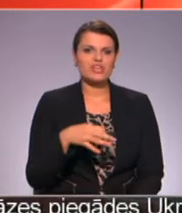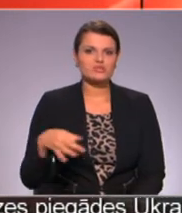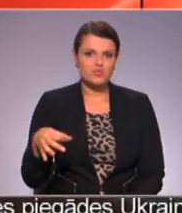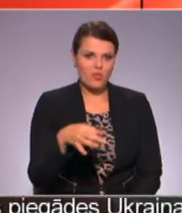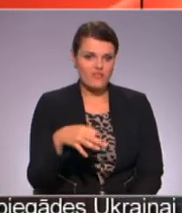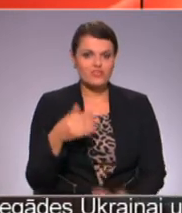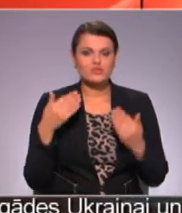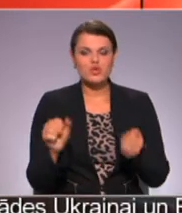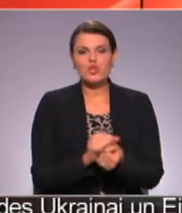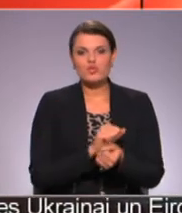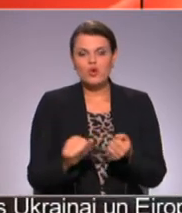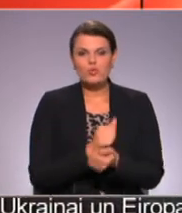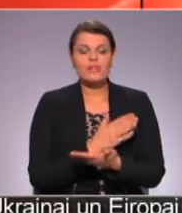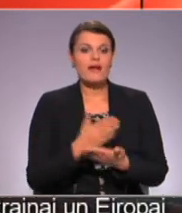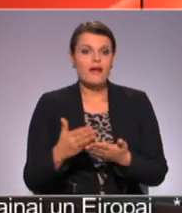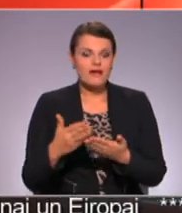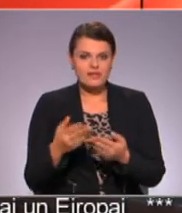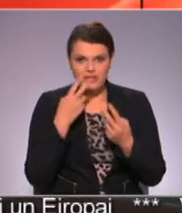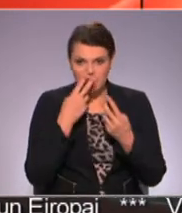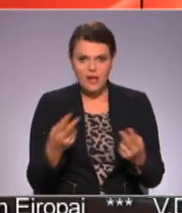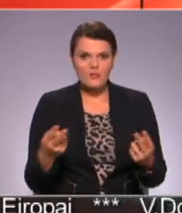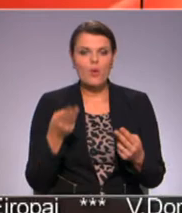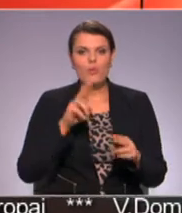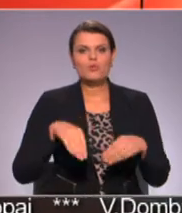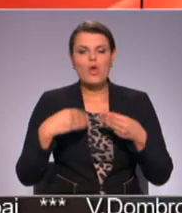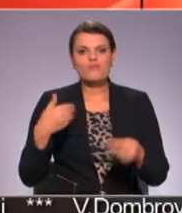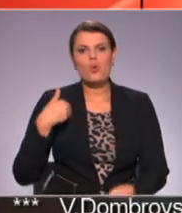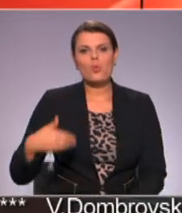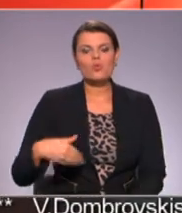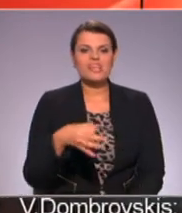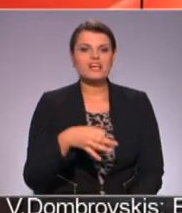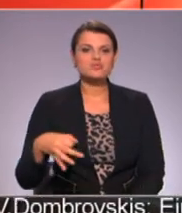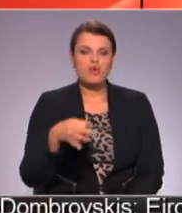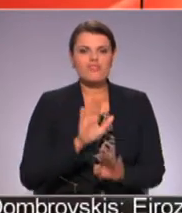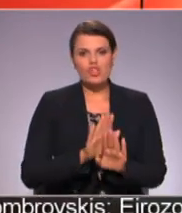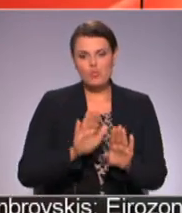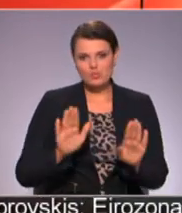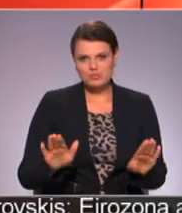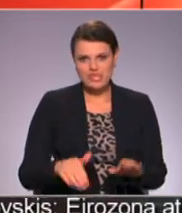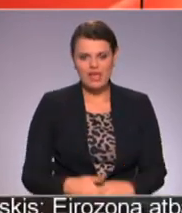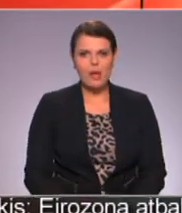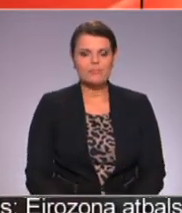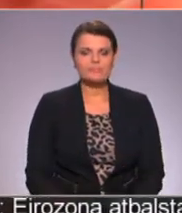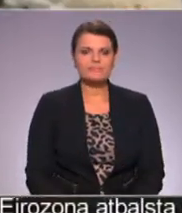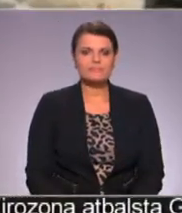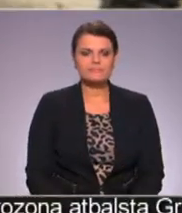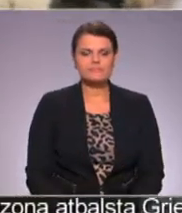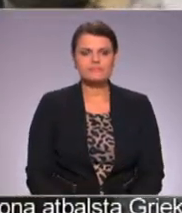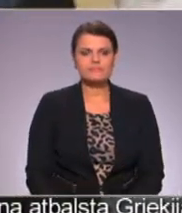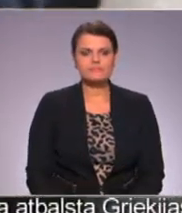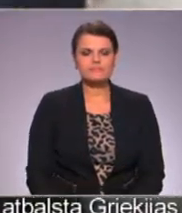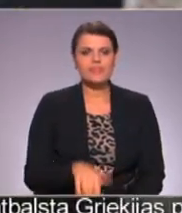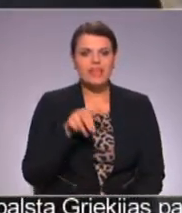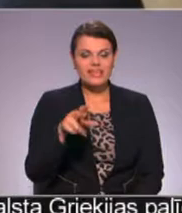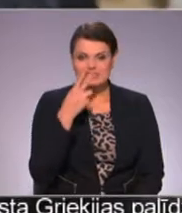kārtas. Šodien dokumenti tika rūpīgi izcelti un nodoti Kuldīgas novada muzejam un par to vairāk Skrundas televīzija.